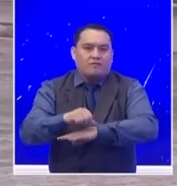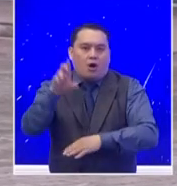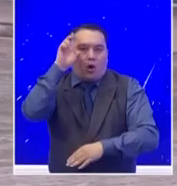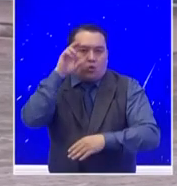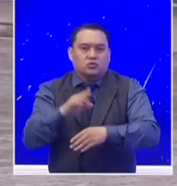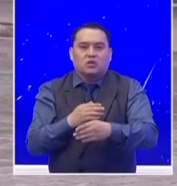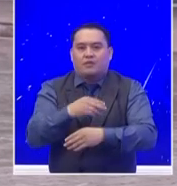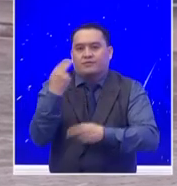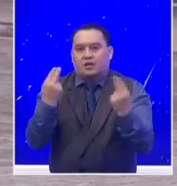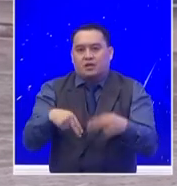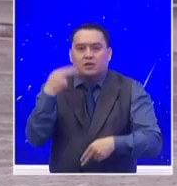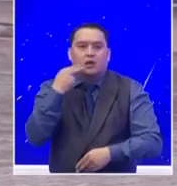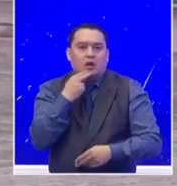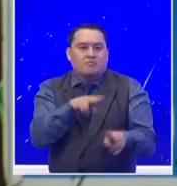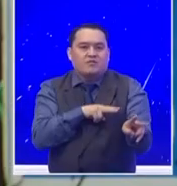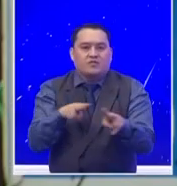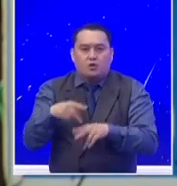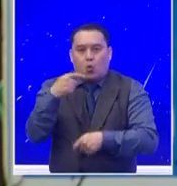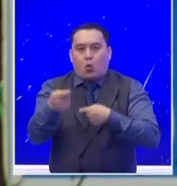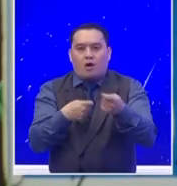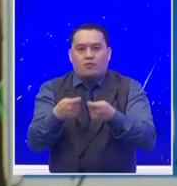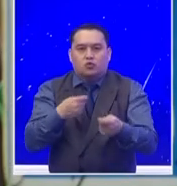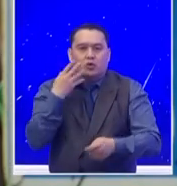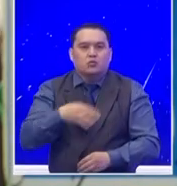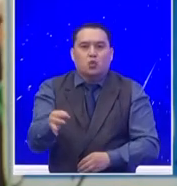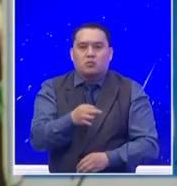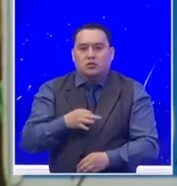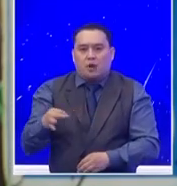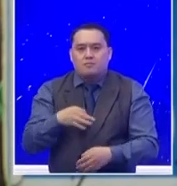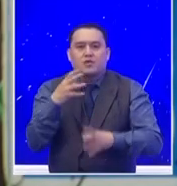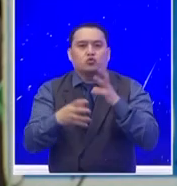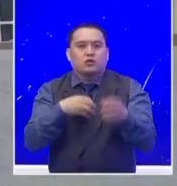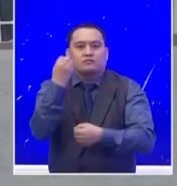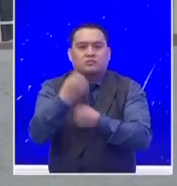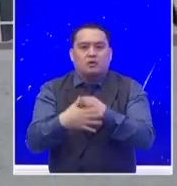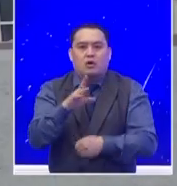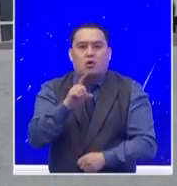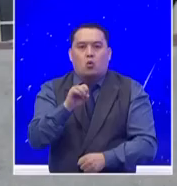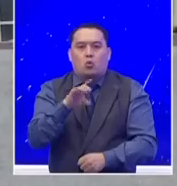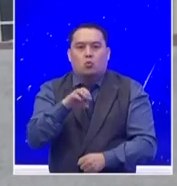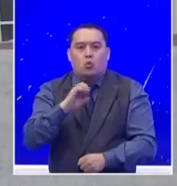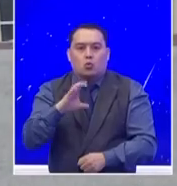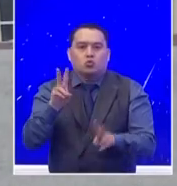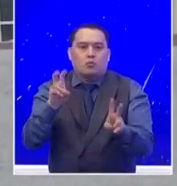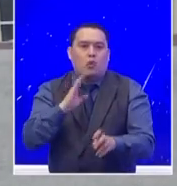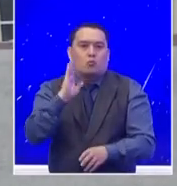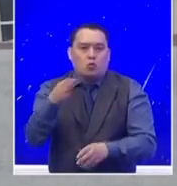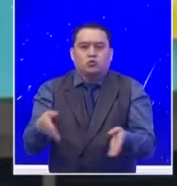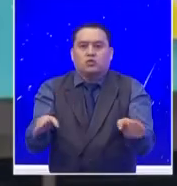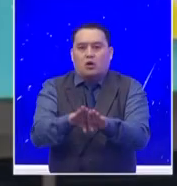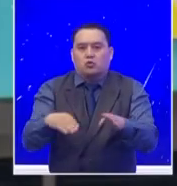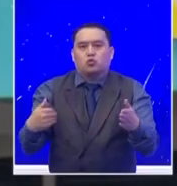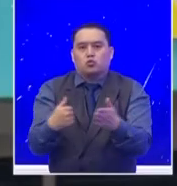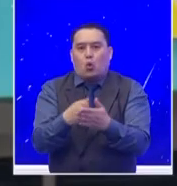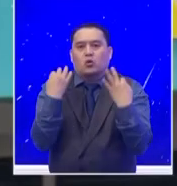государственной границе с Китаем под пристальным вниманием руководства края. Международный центр приграничного сотрудничества «Харгос» будет закрыт